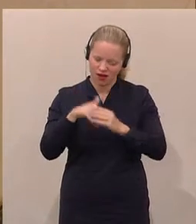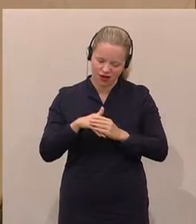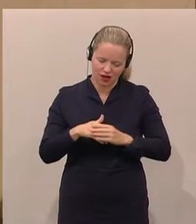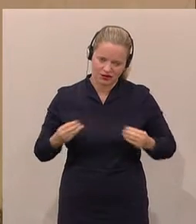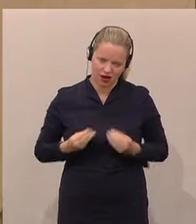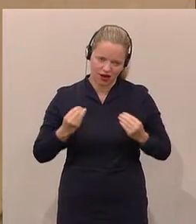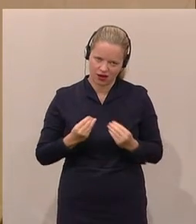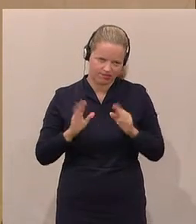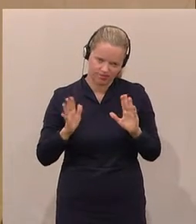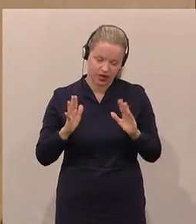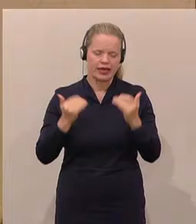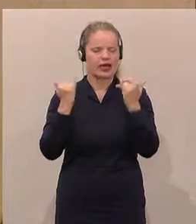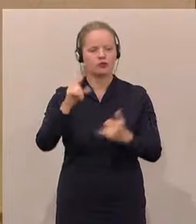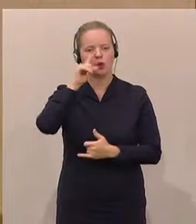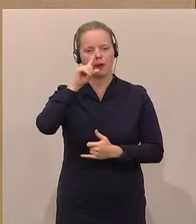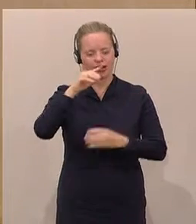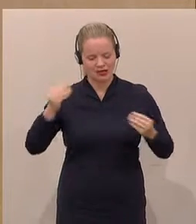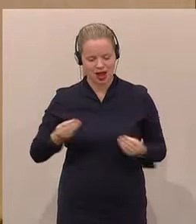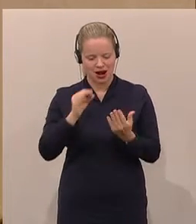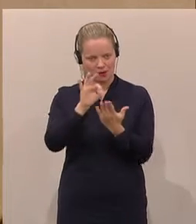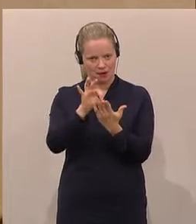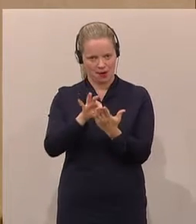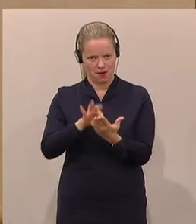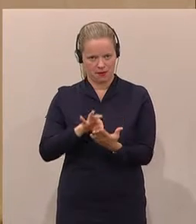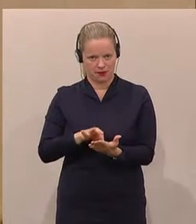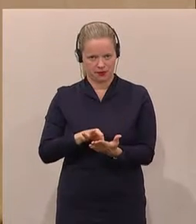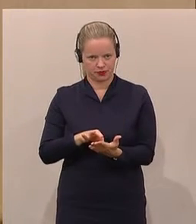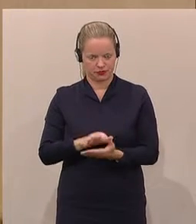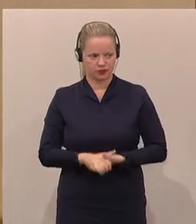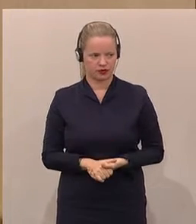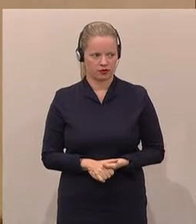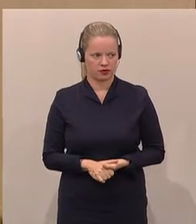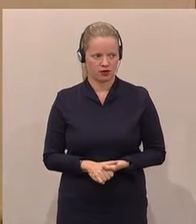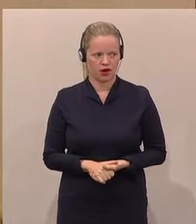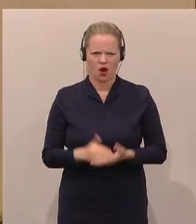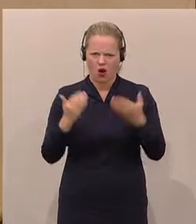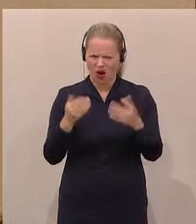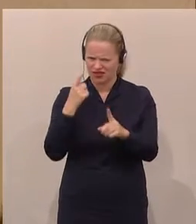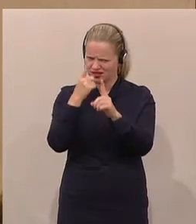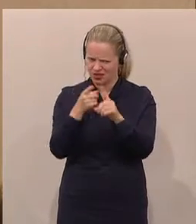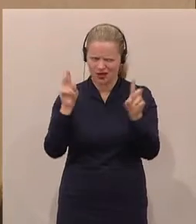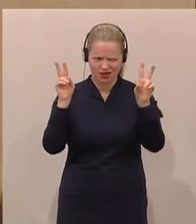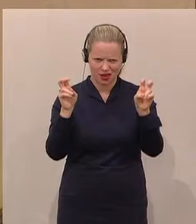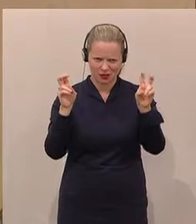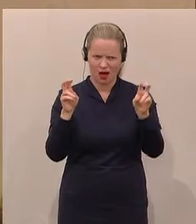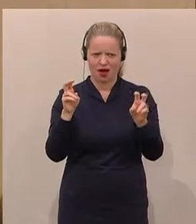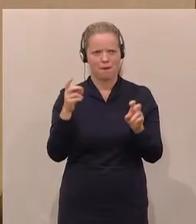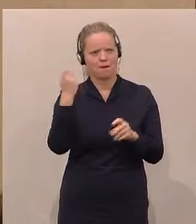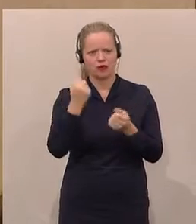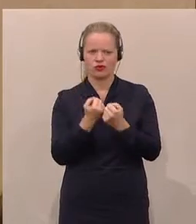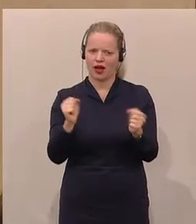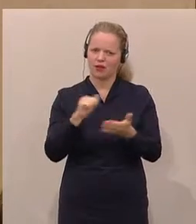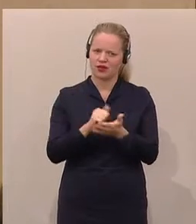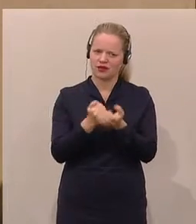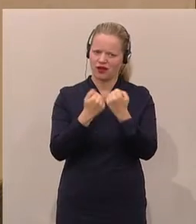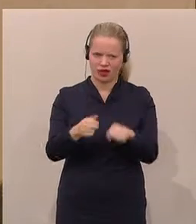anzugehen. Und deswegen ist nicht die Frage, um was geht es heute hier. Es geht mir nicht um die Meinungsfreiheit, um die Pressefreiheit. Denn wenn jemand